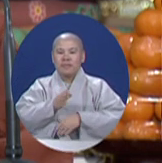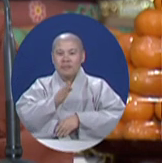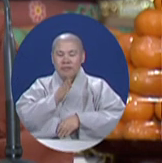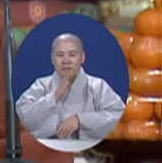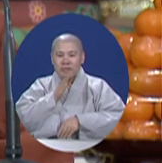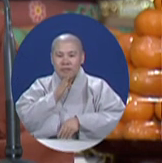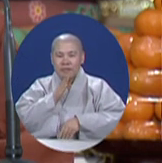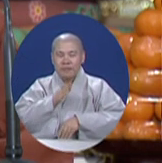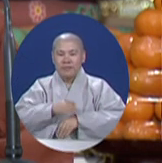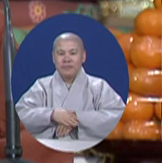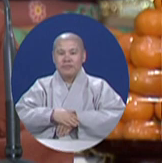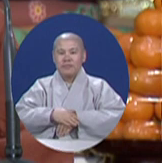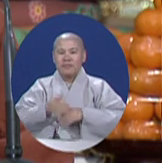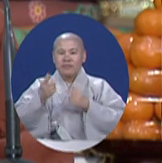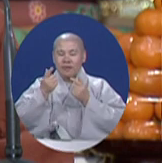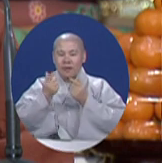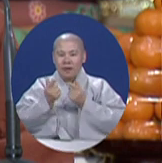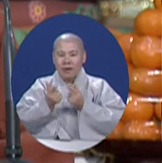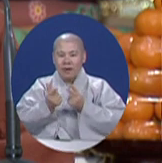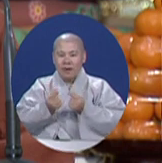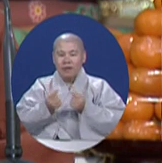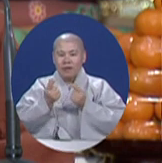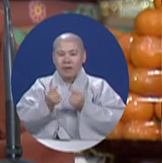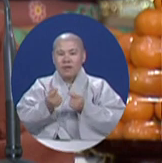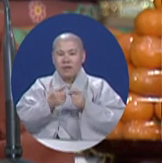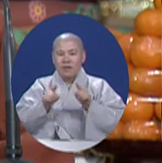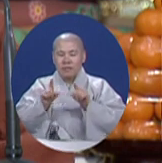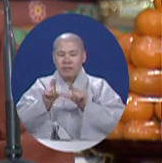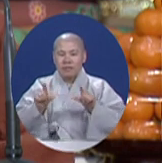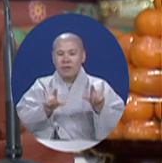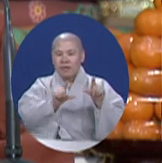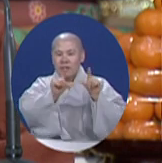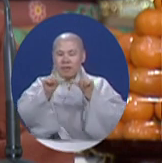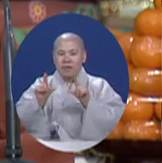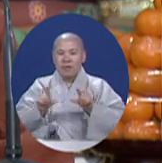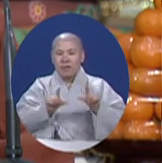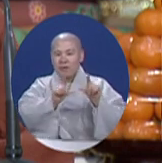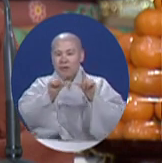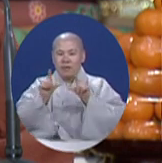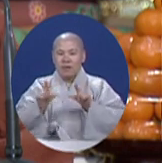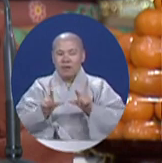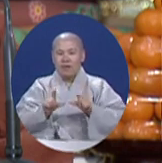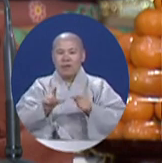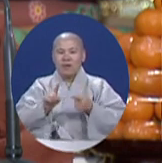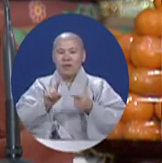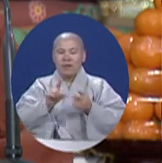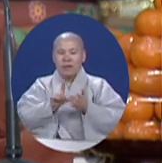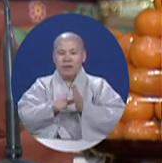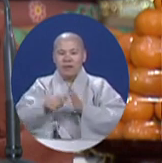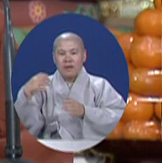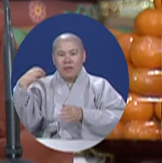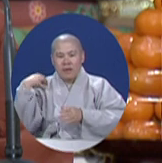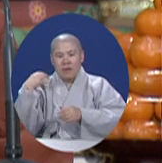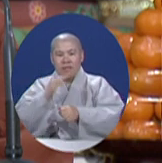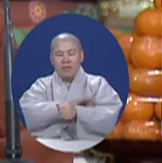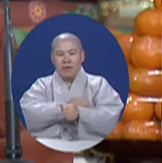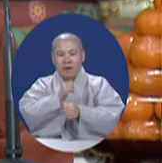그래요. 그렇게 대중소임을 잘 하고 남는